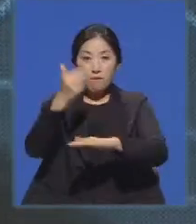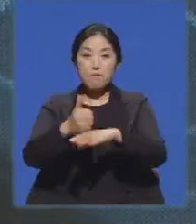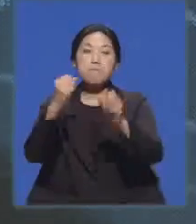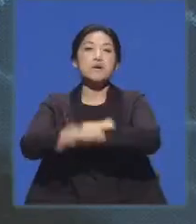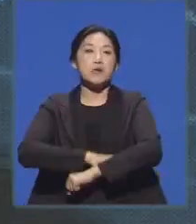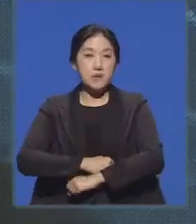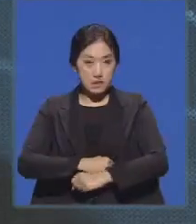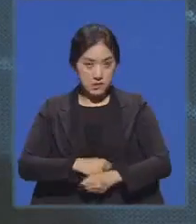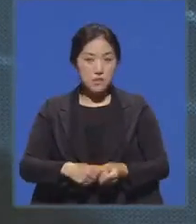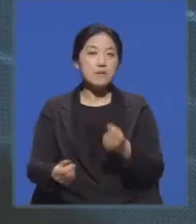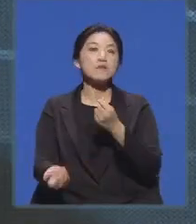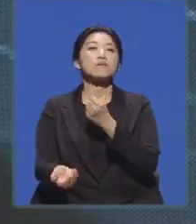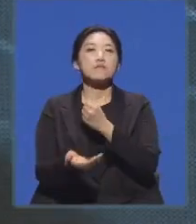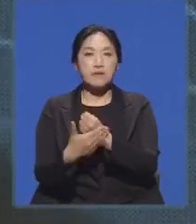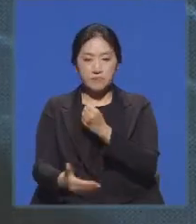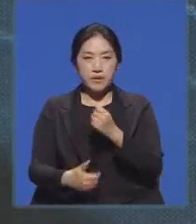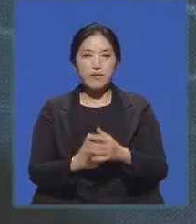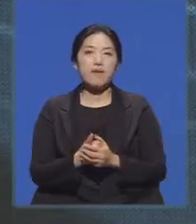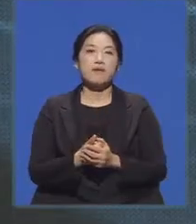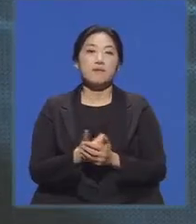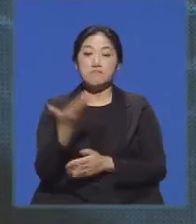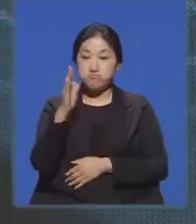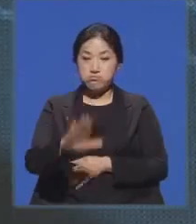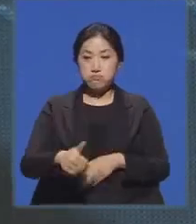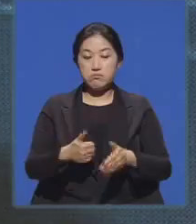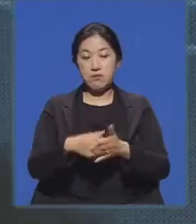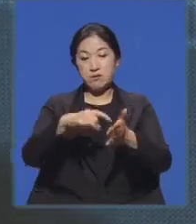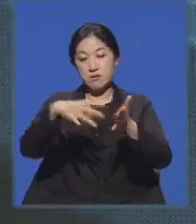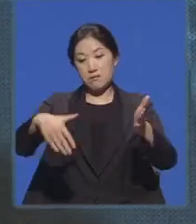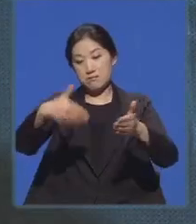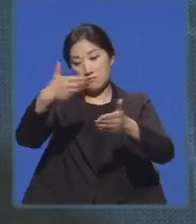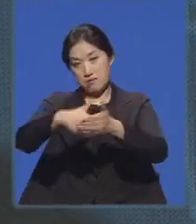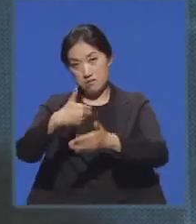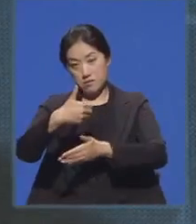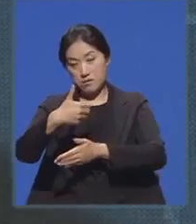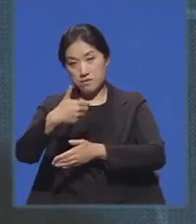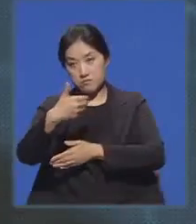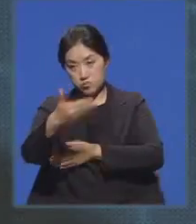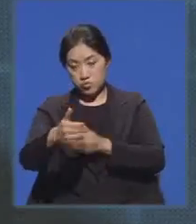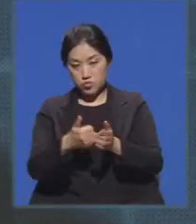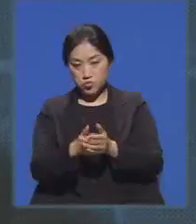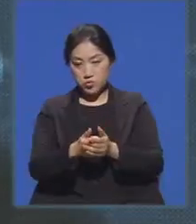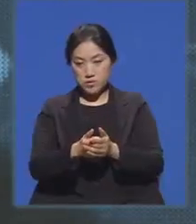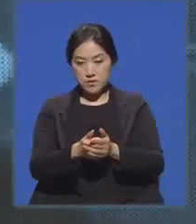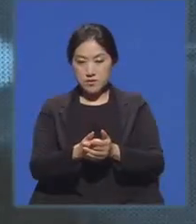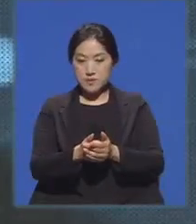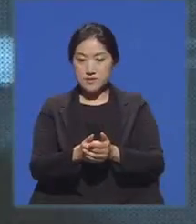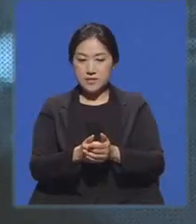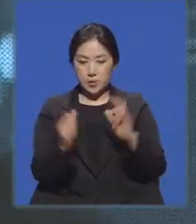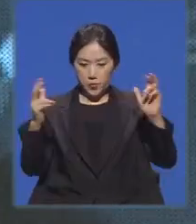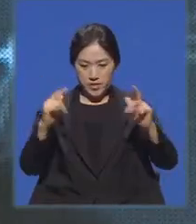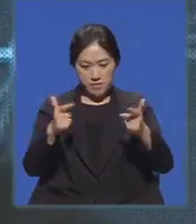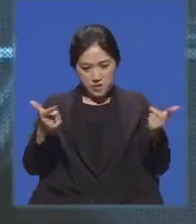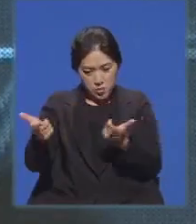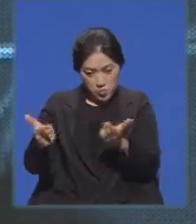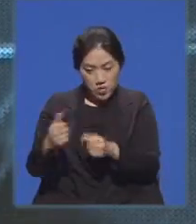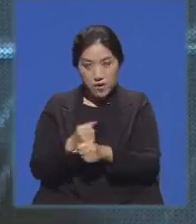망했습니다. 그런데 이제 감세를 하고 구조조정을 통해서 살아간 나라가